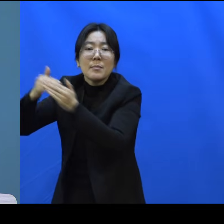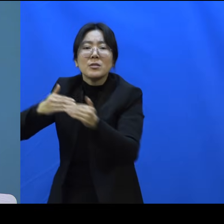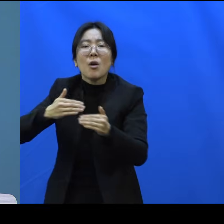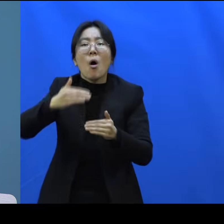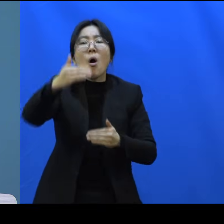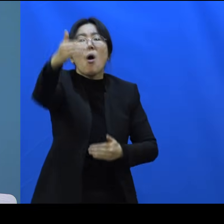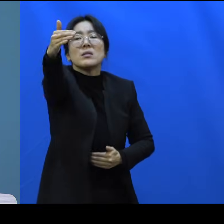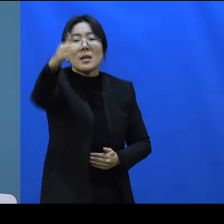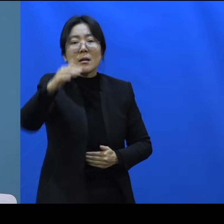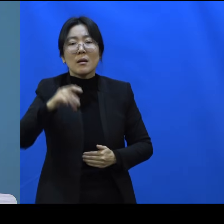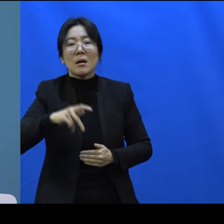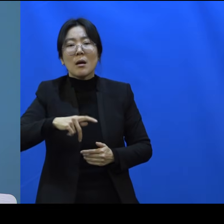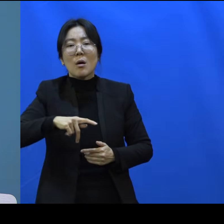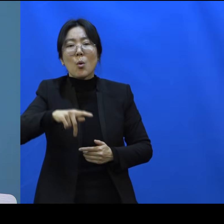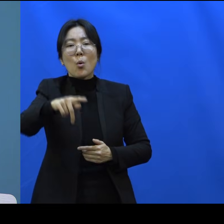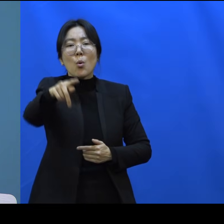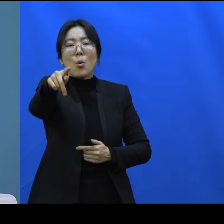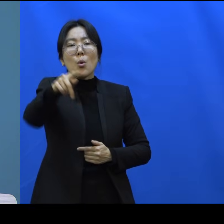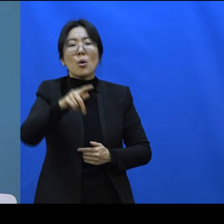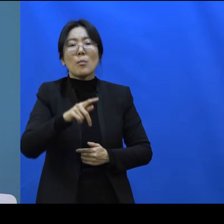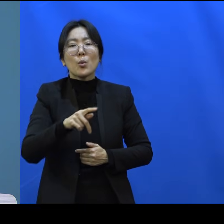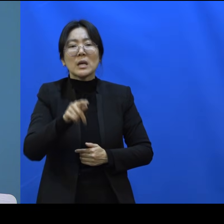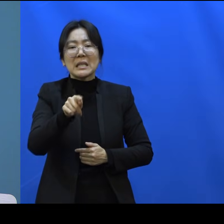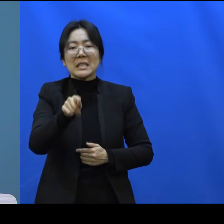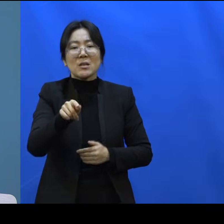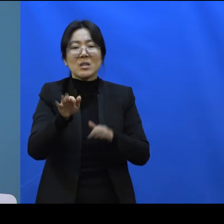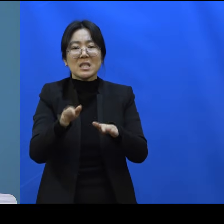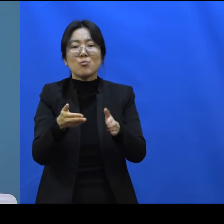거예요. 훨씬 큰 응답을 해주시는 거예요.